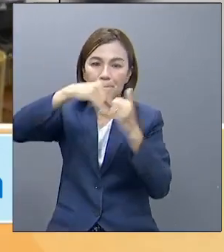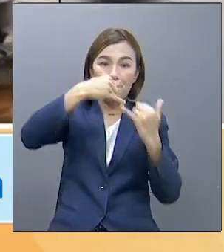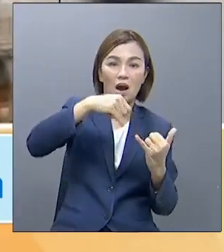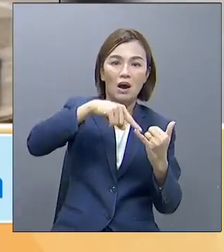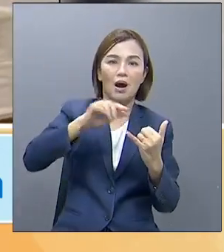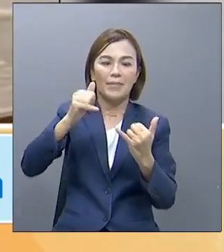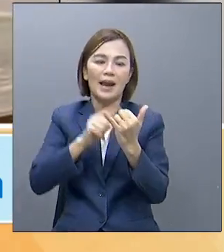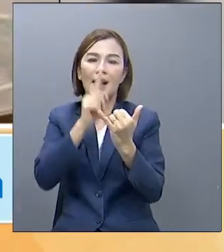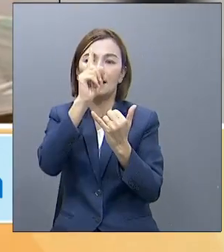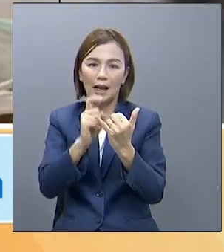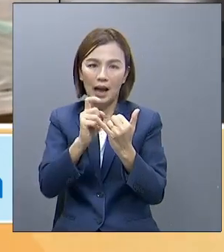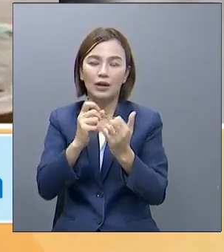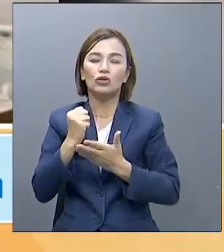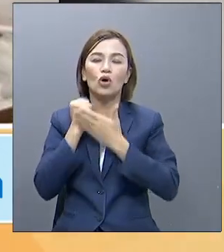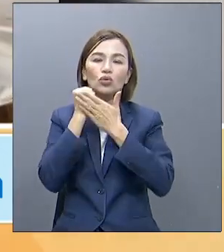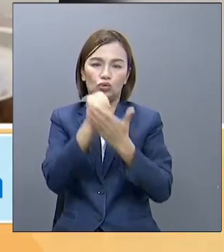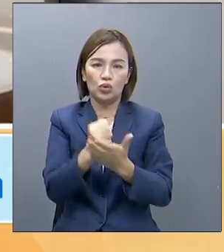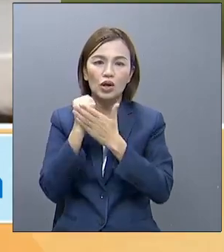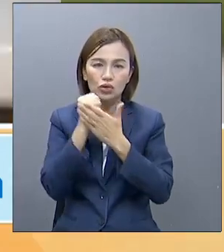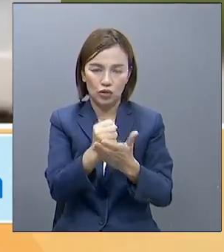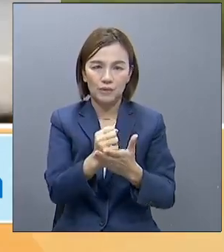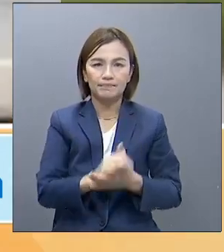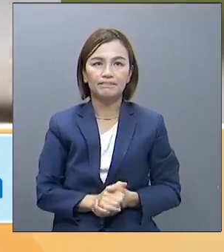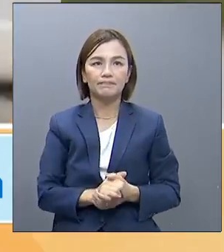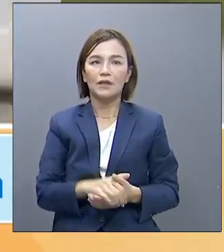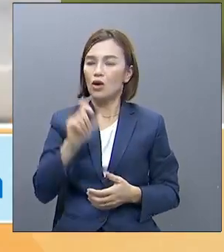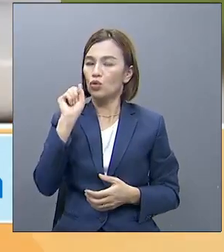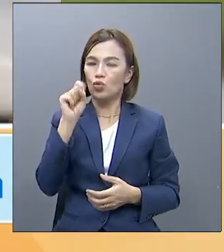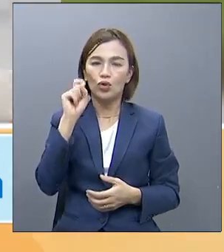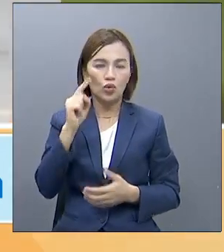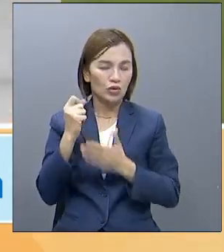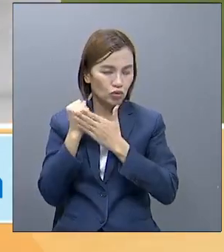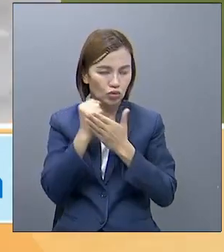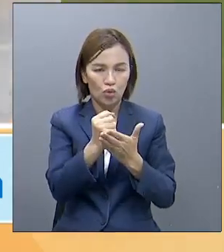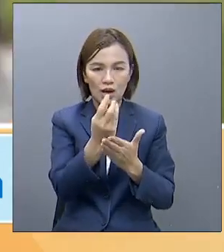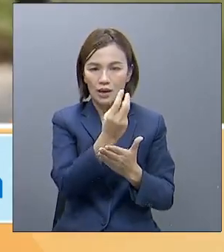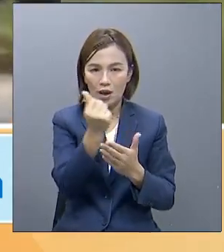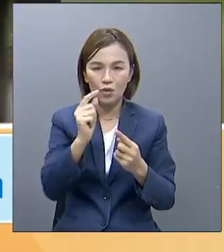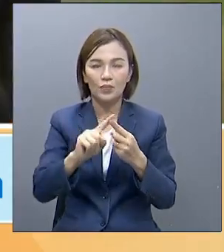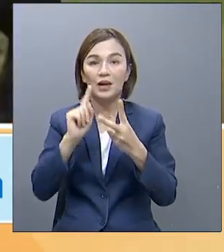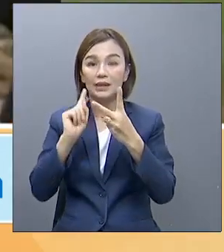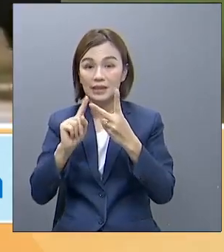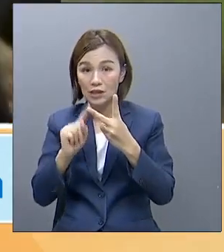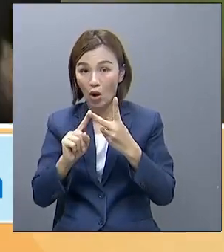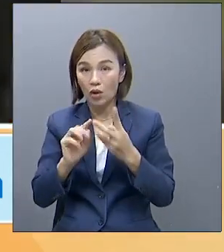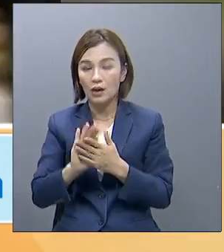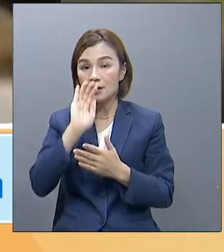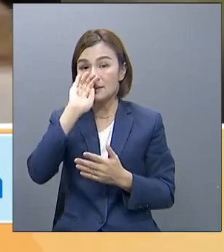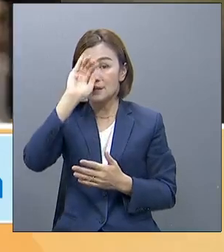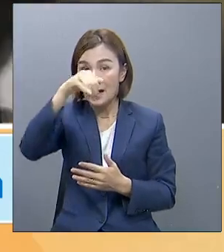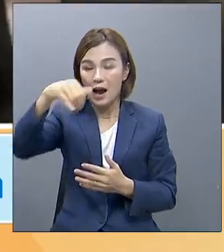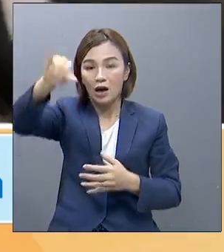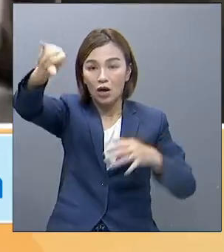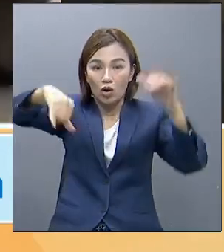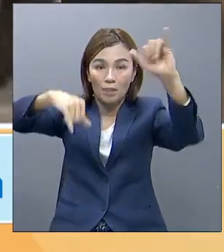องมีการเยียวยาให้กับคนที่ได้รับผลกระทบเหล่านี้อย่างรวดเร็วนะคะส่วนอย่างที่สองก็จะผลักดันช้างป่าเนี่ยแหละค่ะเข้า